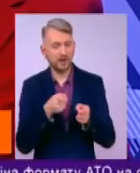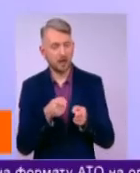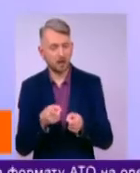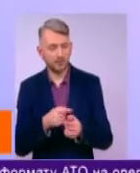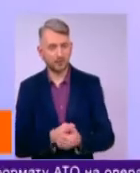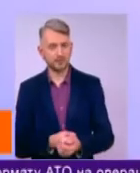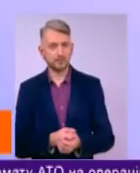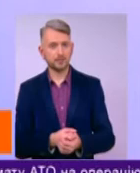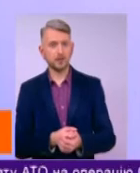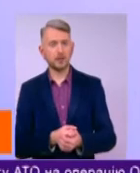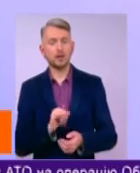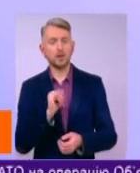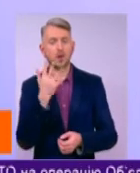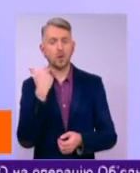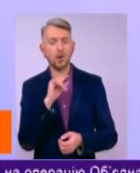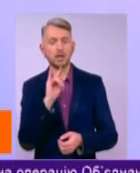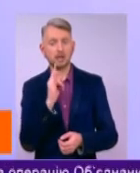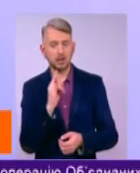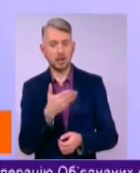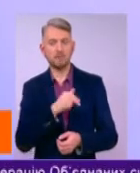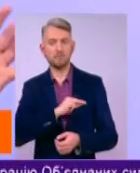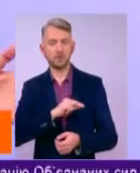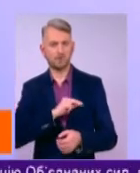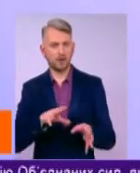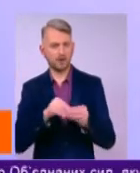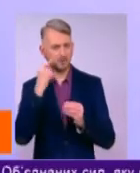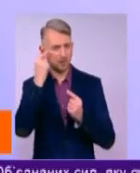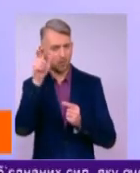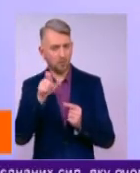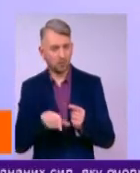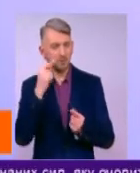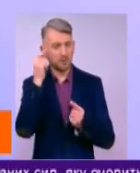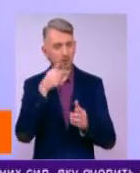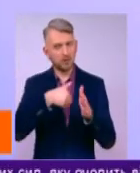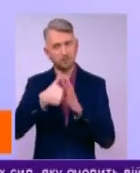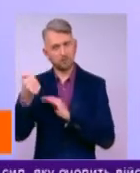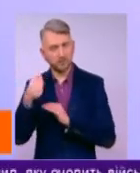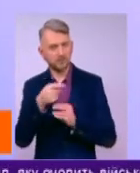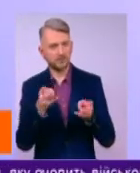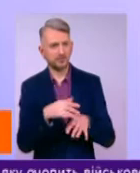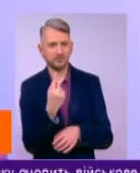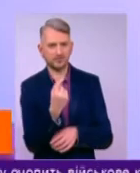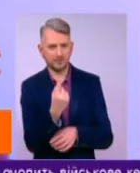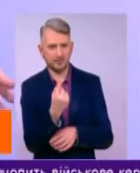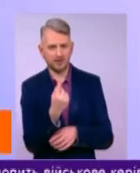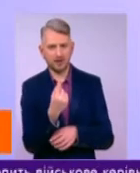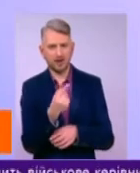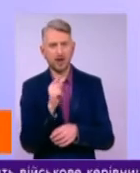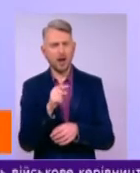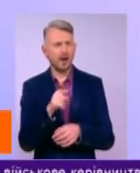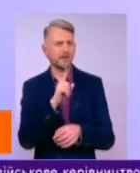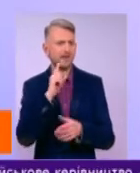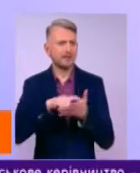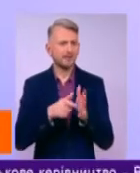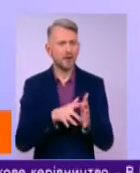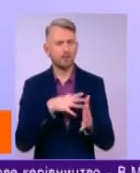І коли дитина працювала психологом, психолог пішов, вона залишилась сама. В цій зеленій кімнаті там ще були хомячок, там